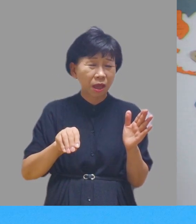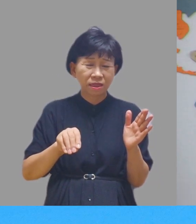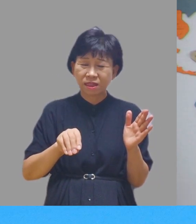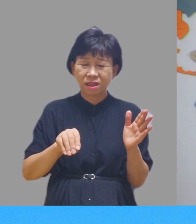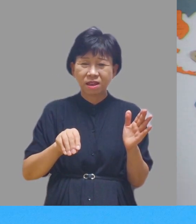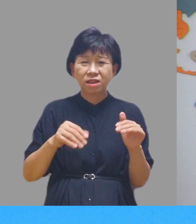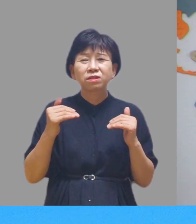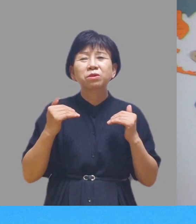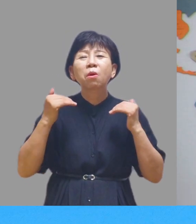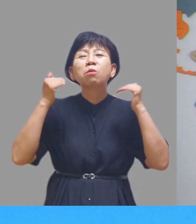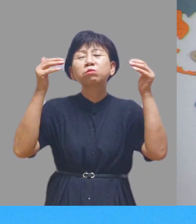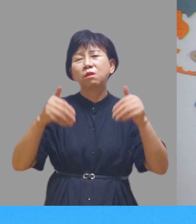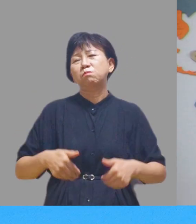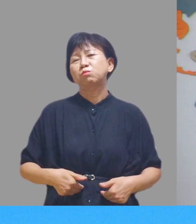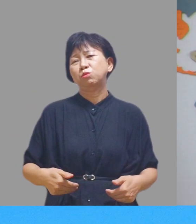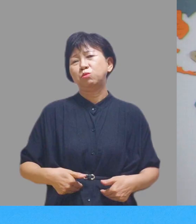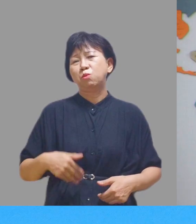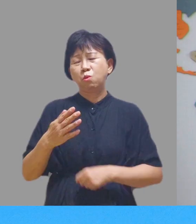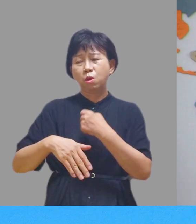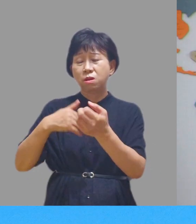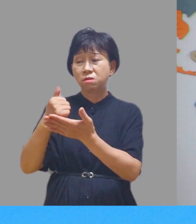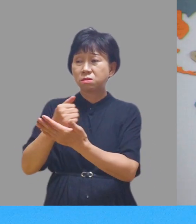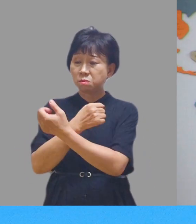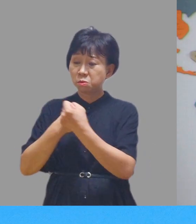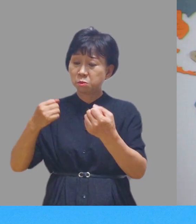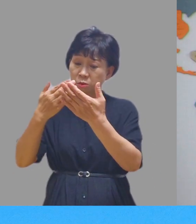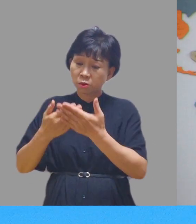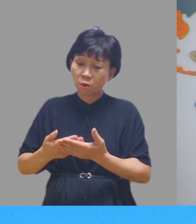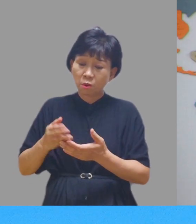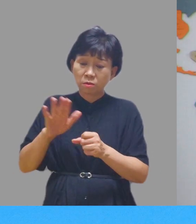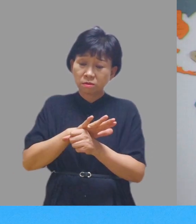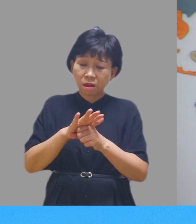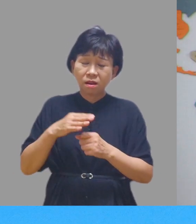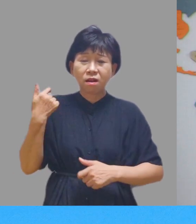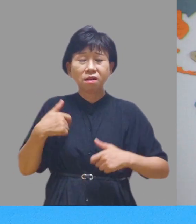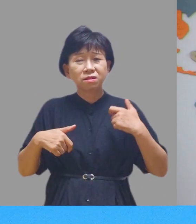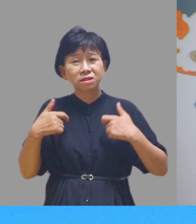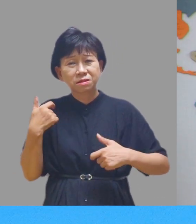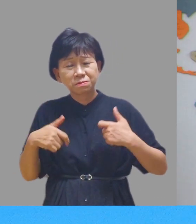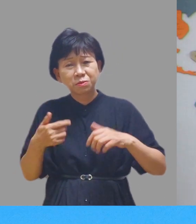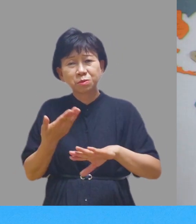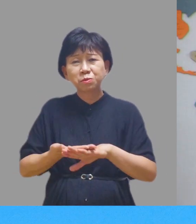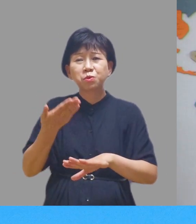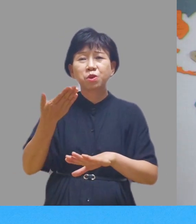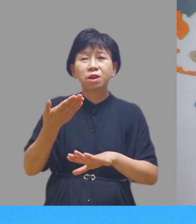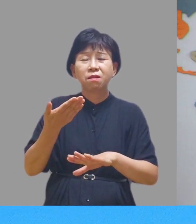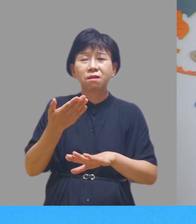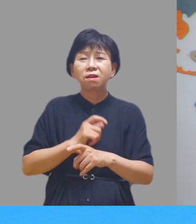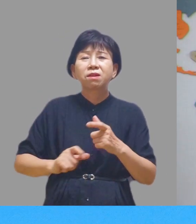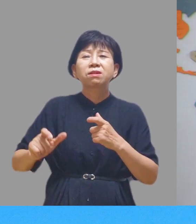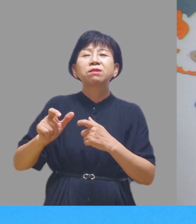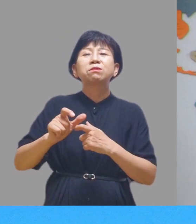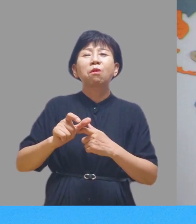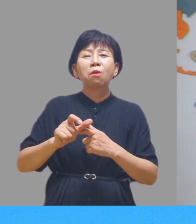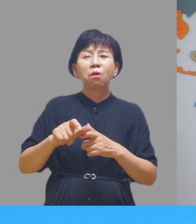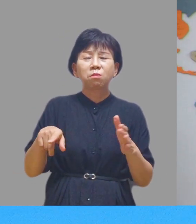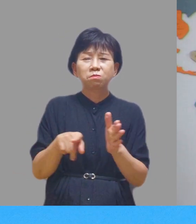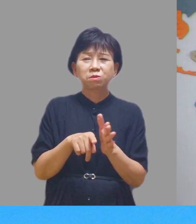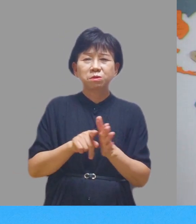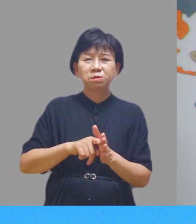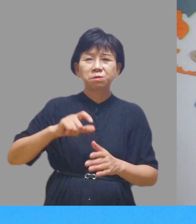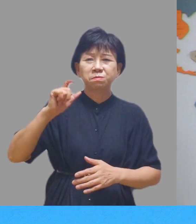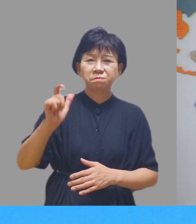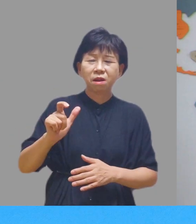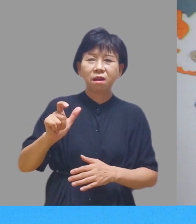된다는 겁니다. 하나님의 용서와 사랑을 아는 그 기쁨 위에 우리는 더 깊고 단단한 믿음의 기초를 세워나가야만